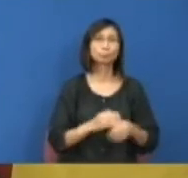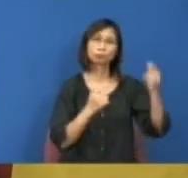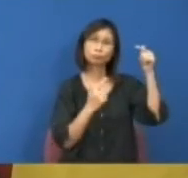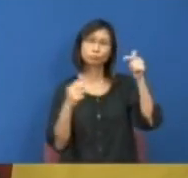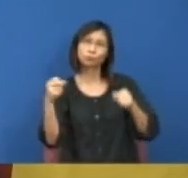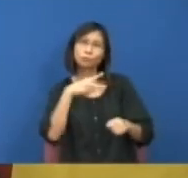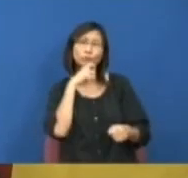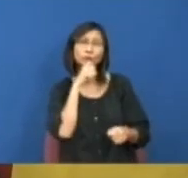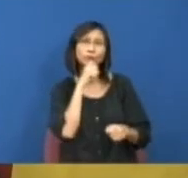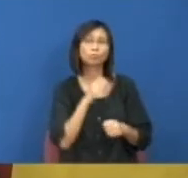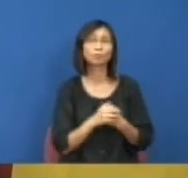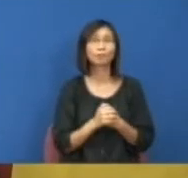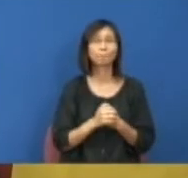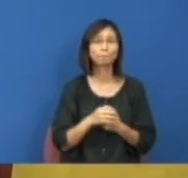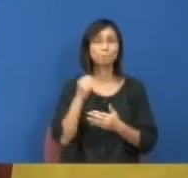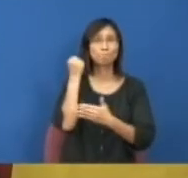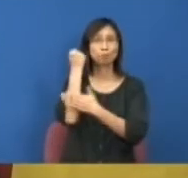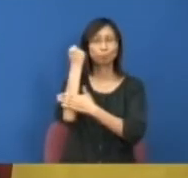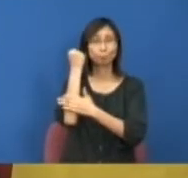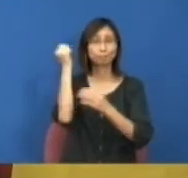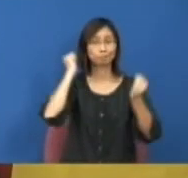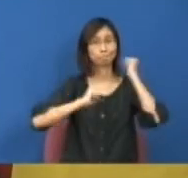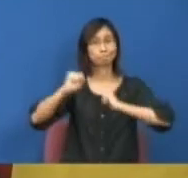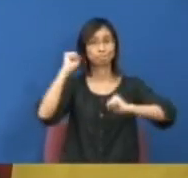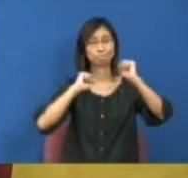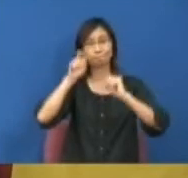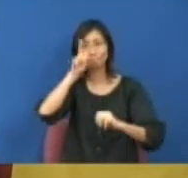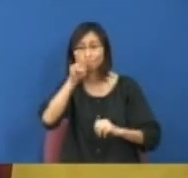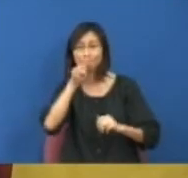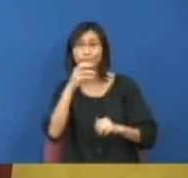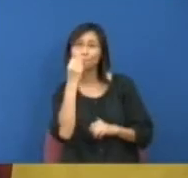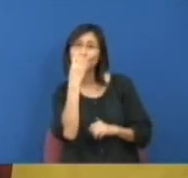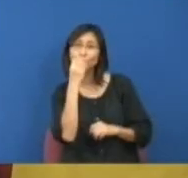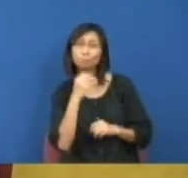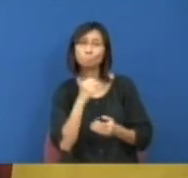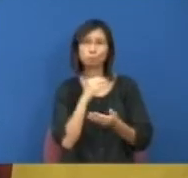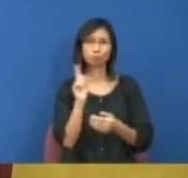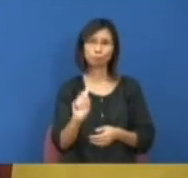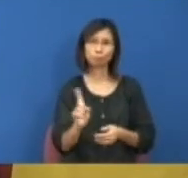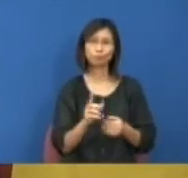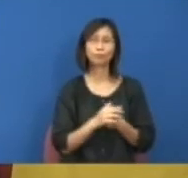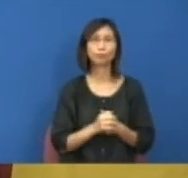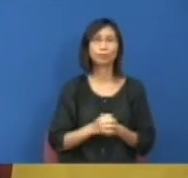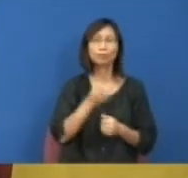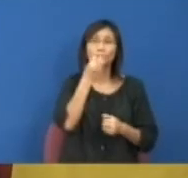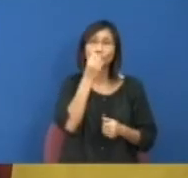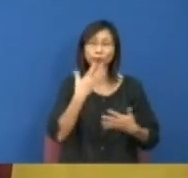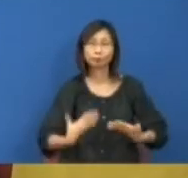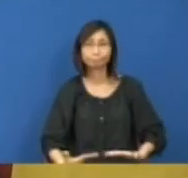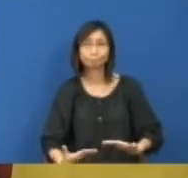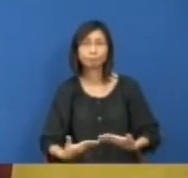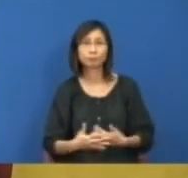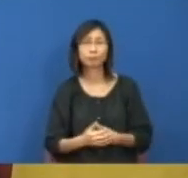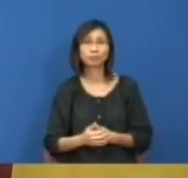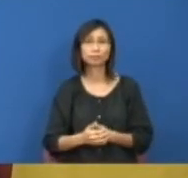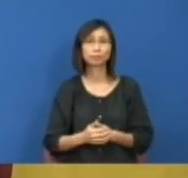們透過這些革命運動的一些觀察去看回香港的情況啊。無論我們會說香港現在